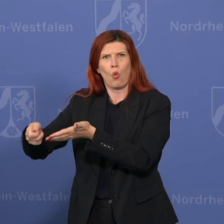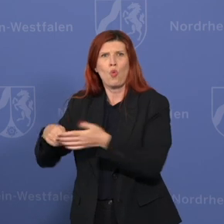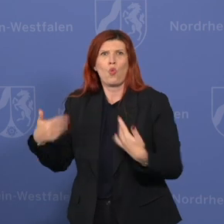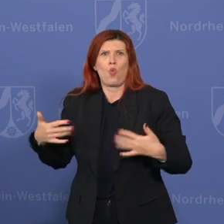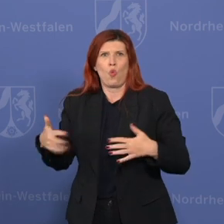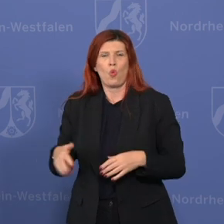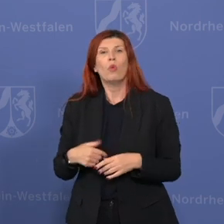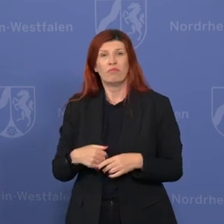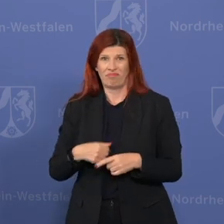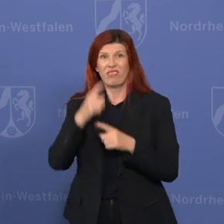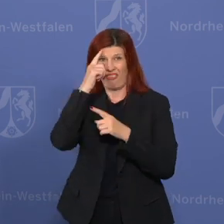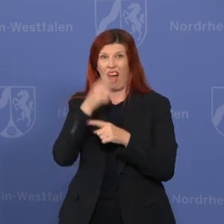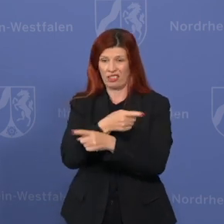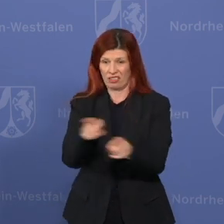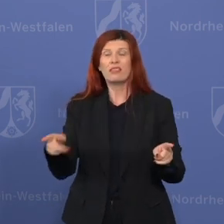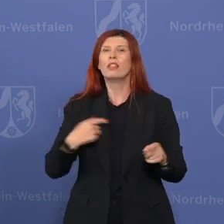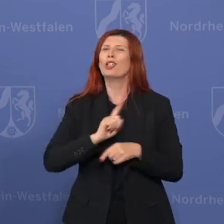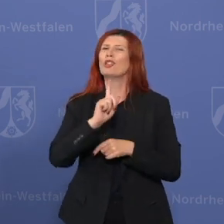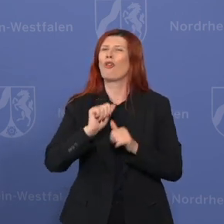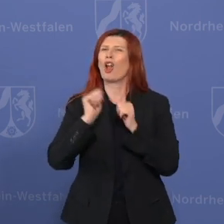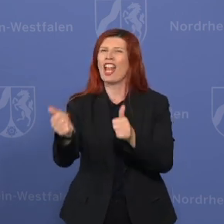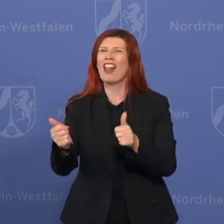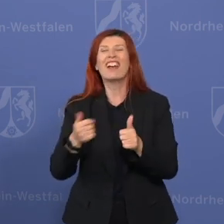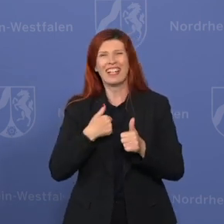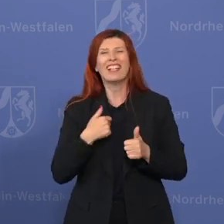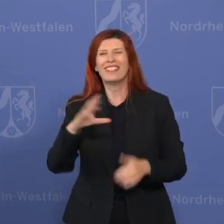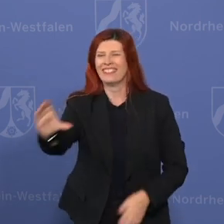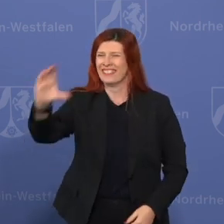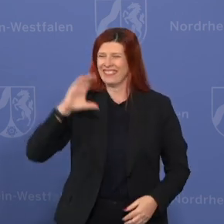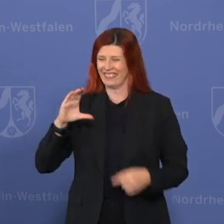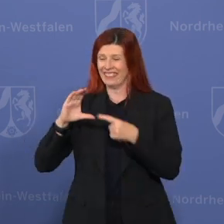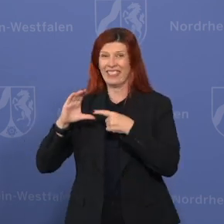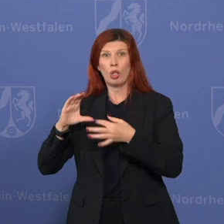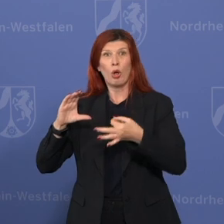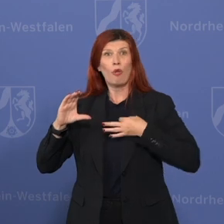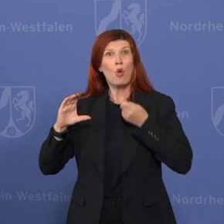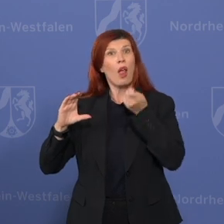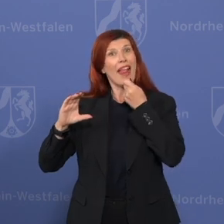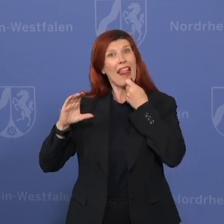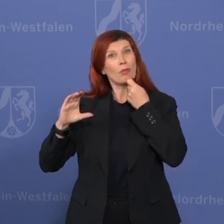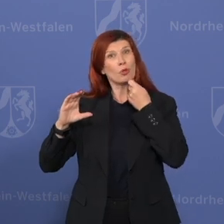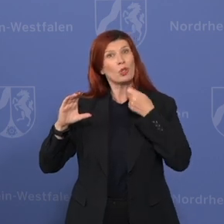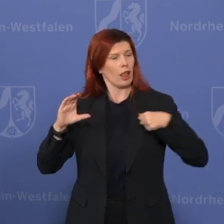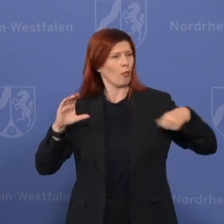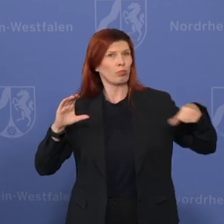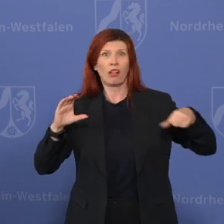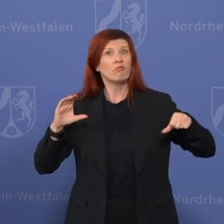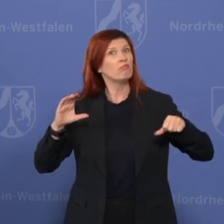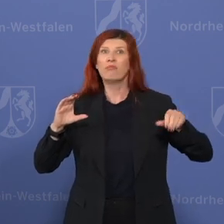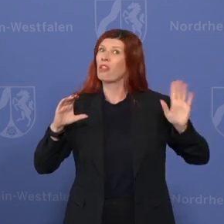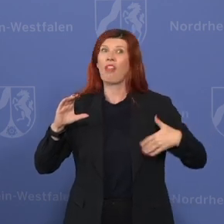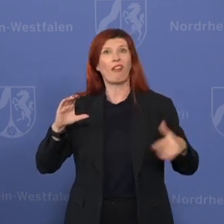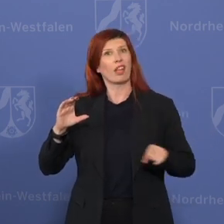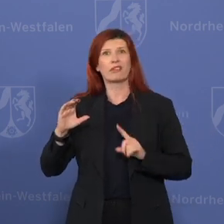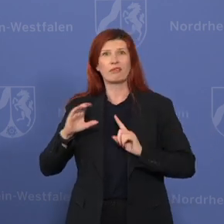persönlichen Lebensunterhalt nach den Vorgaben des Bundes nutzen. Nach dem Willen des Bundes sollen Sie dafür